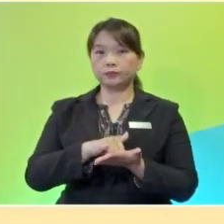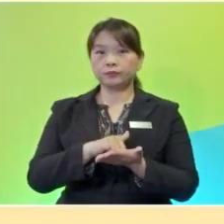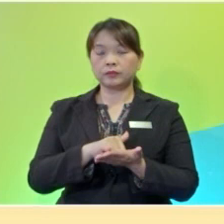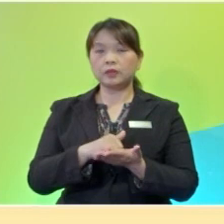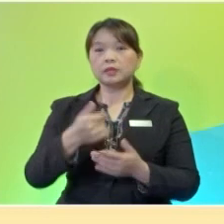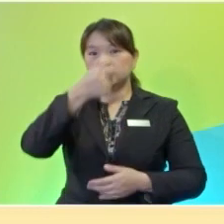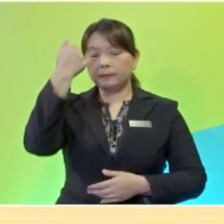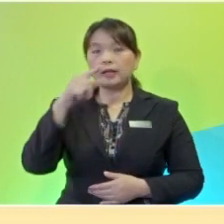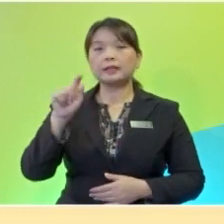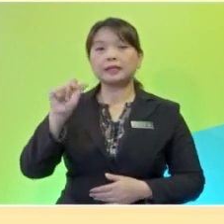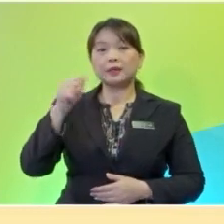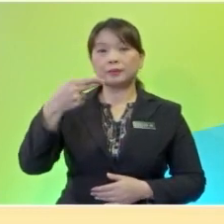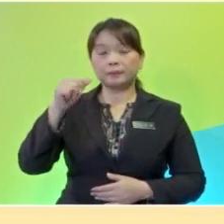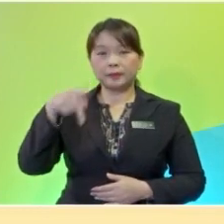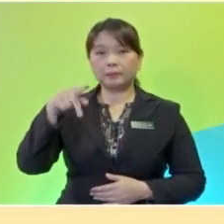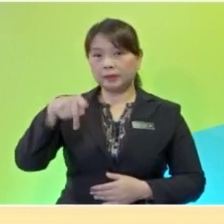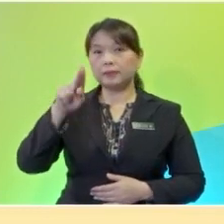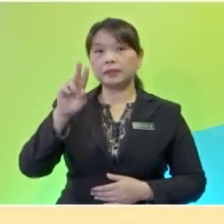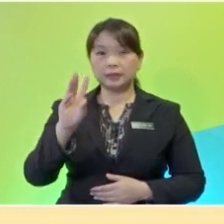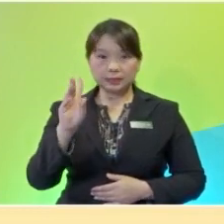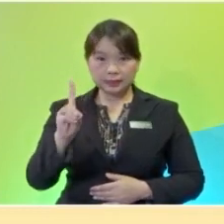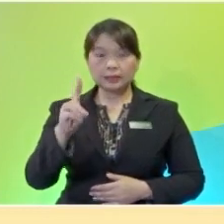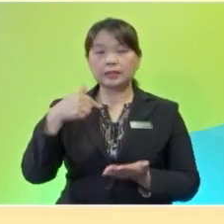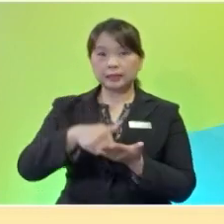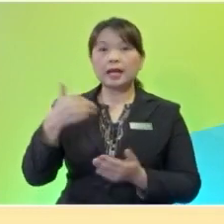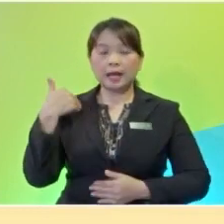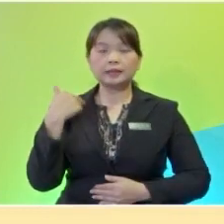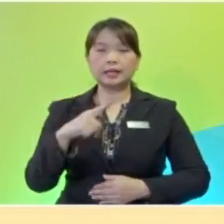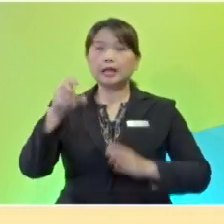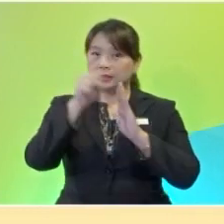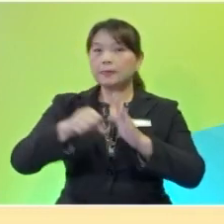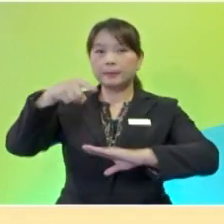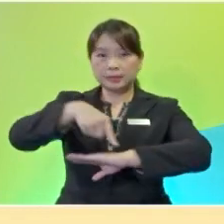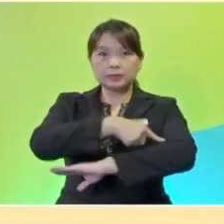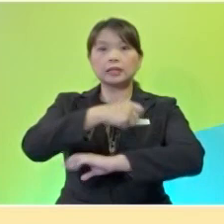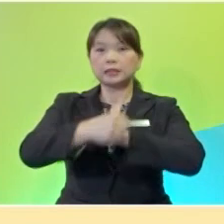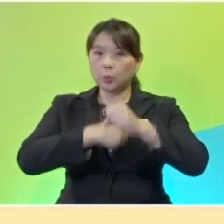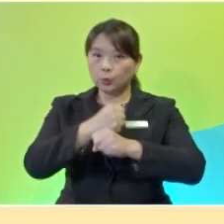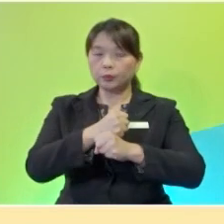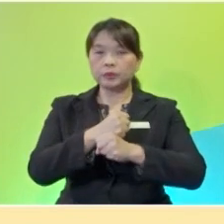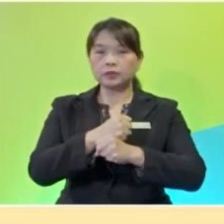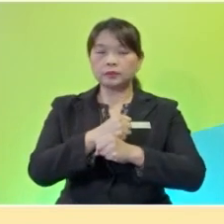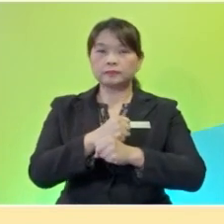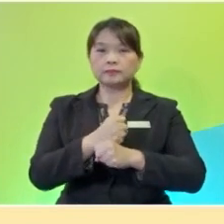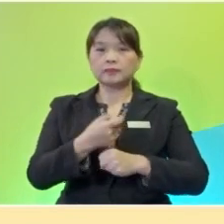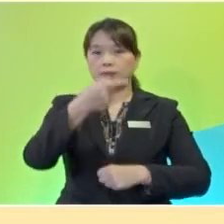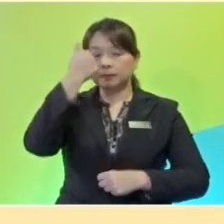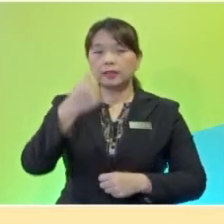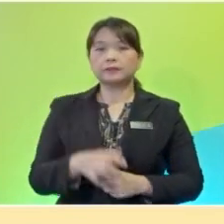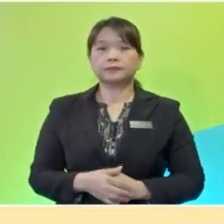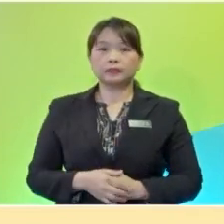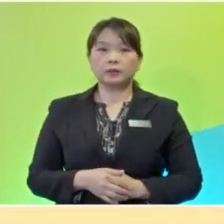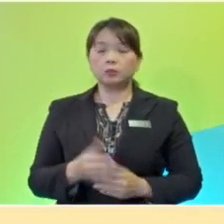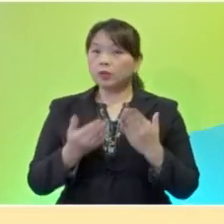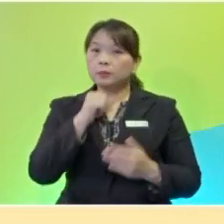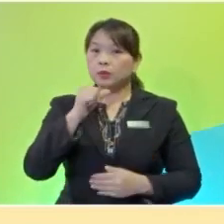年的元气性的，它不是一次，它不是说今天我评估了你这一个这样的一个技能哦，我们下次就不再评估了，其实不是的哈。